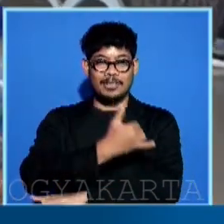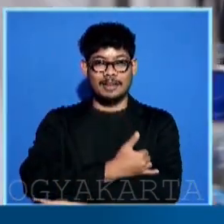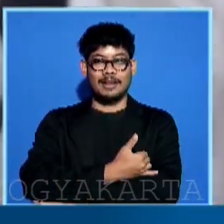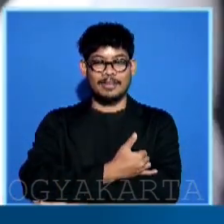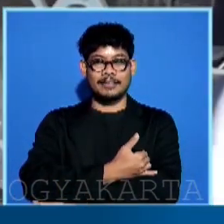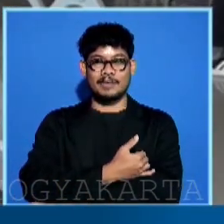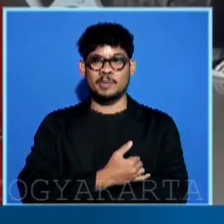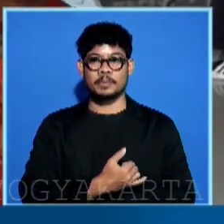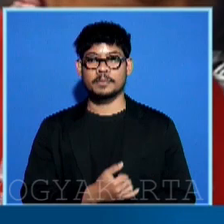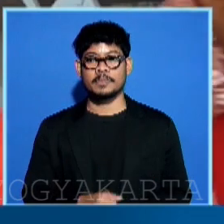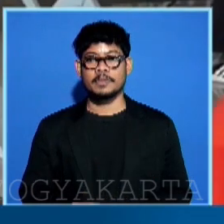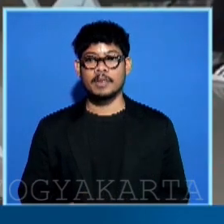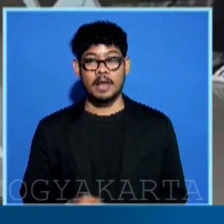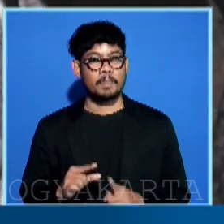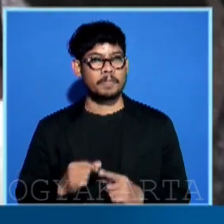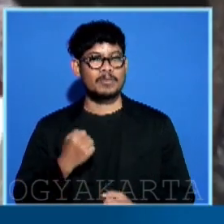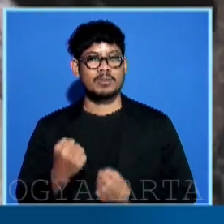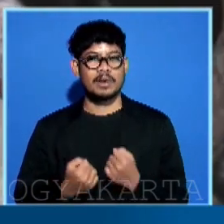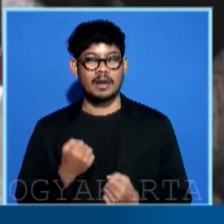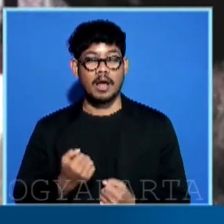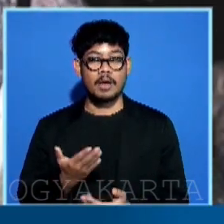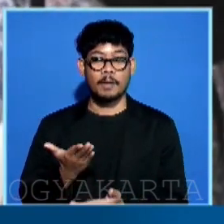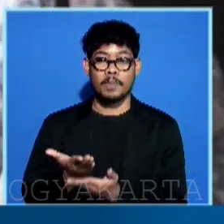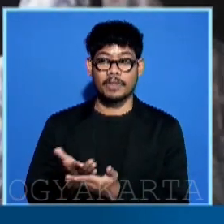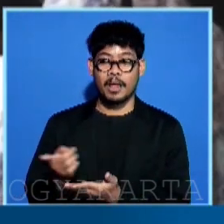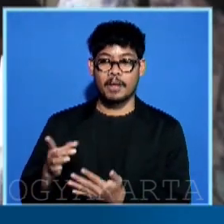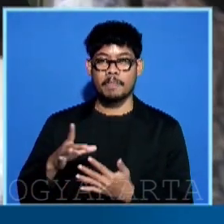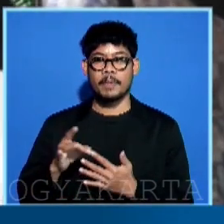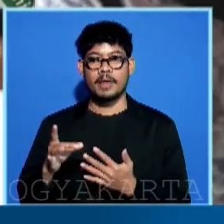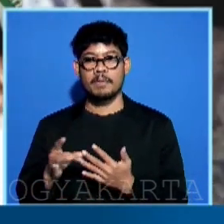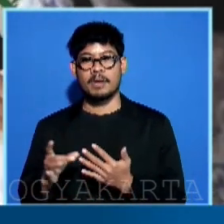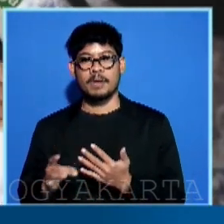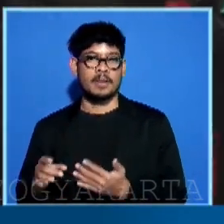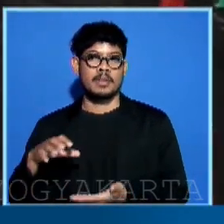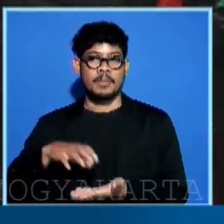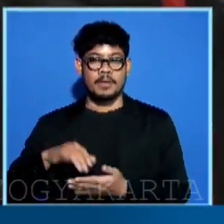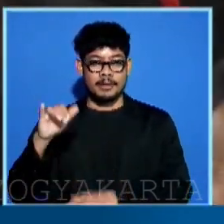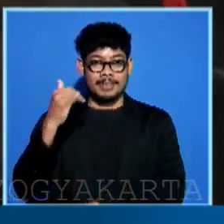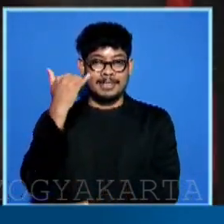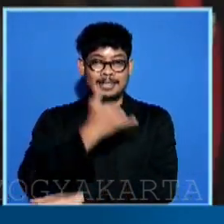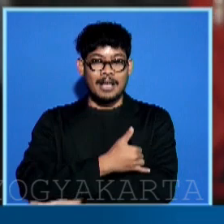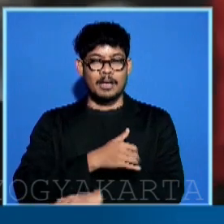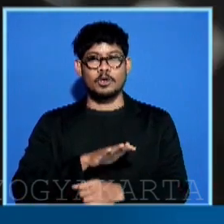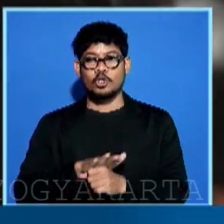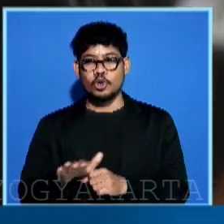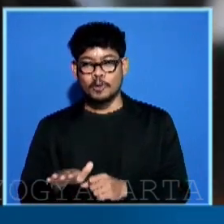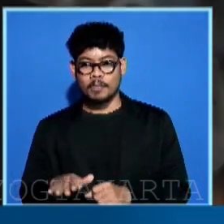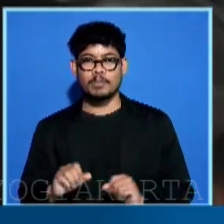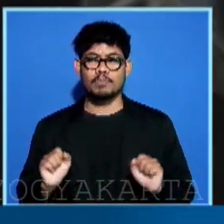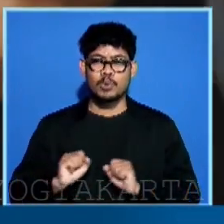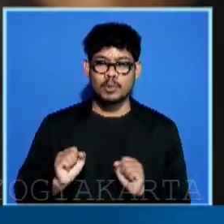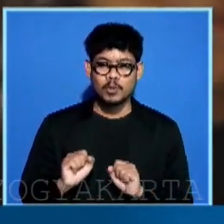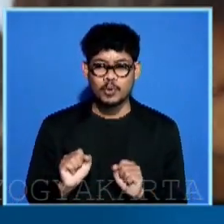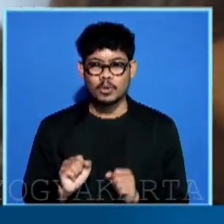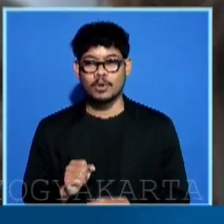itu juga mengingatkan kepada penumpang kereta api Bandara agar memilih keberangkatan kereta api dengan waktu yang cukup sebelum keberangkatan pesawat yakni 2 jam